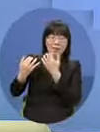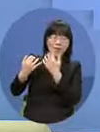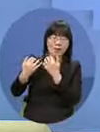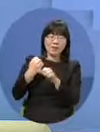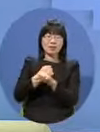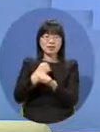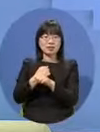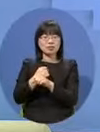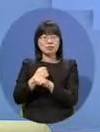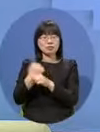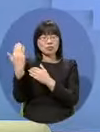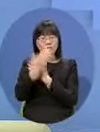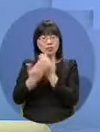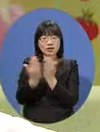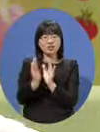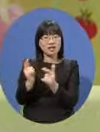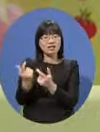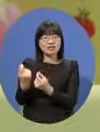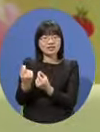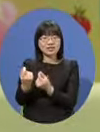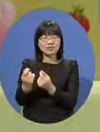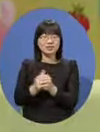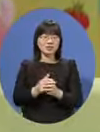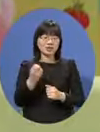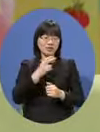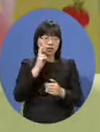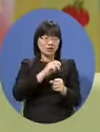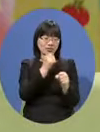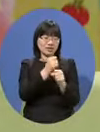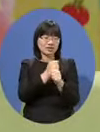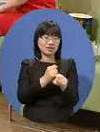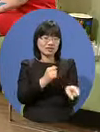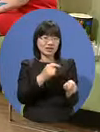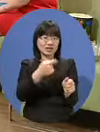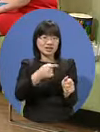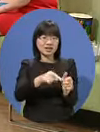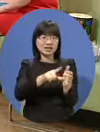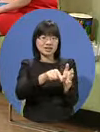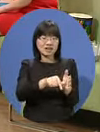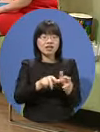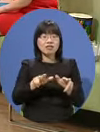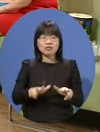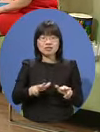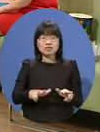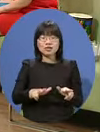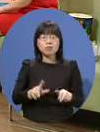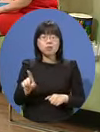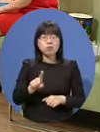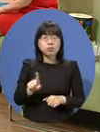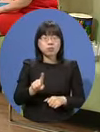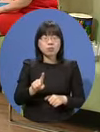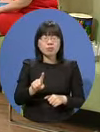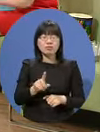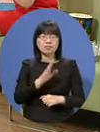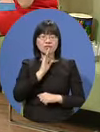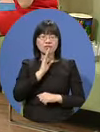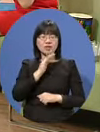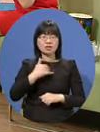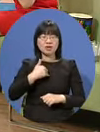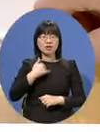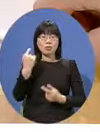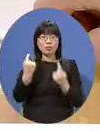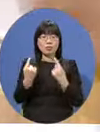예. 작곡, 이건 작곡을 가르칠 때는 작곡을 지금은 뭐 아이들이 정말